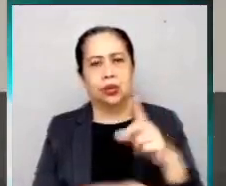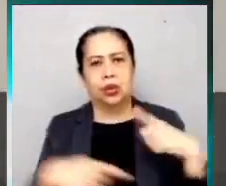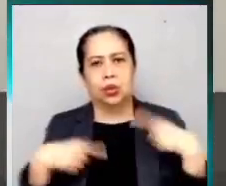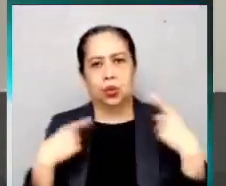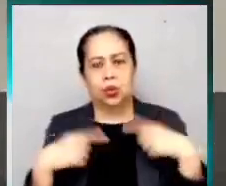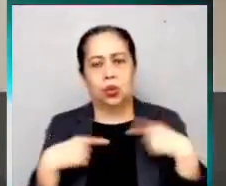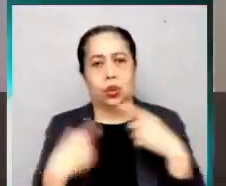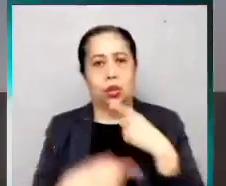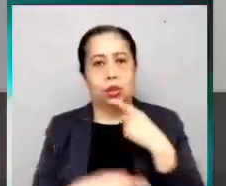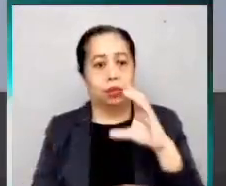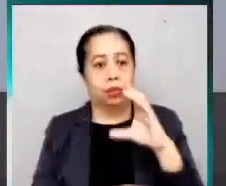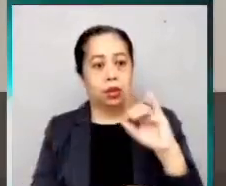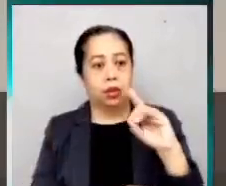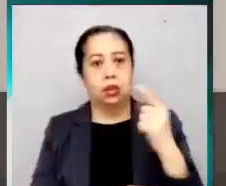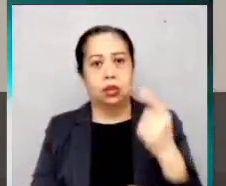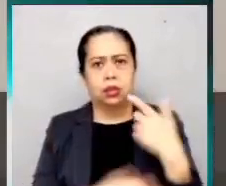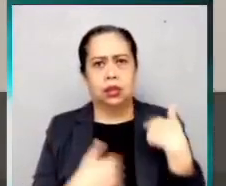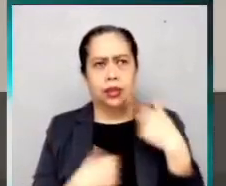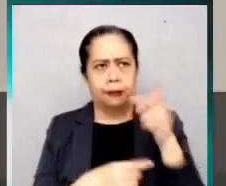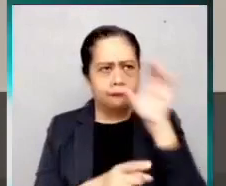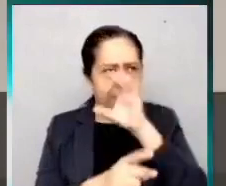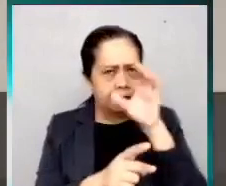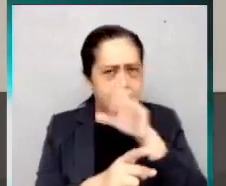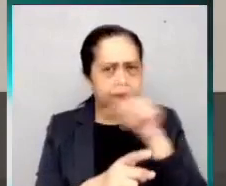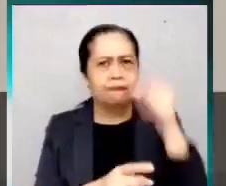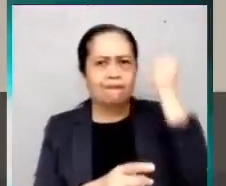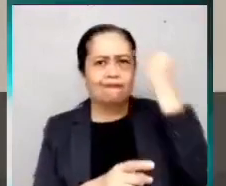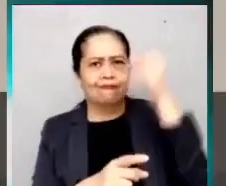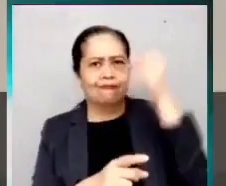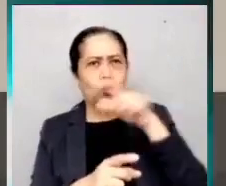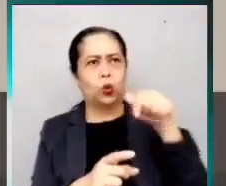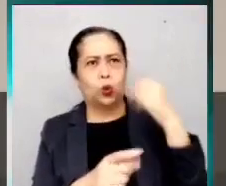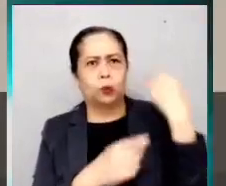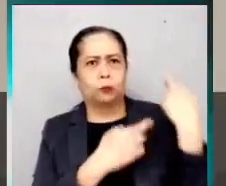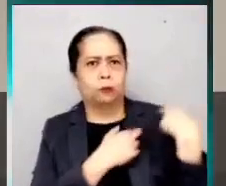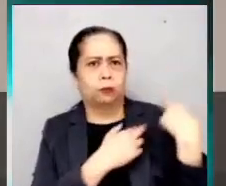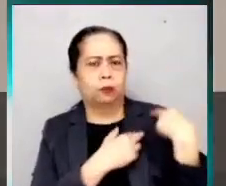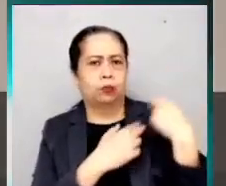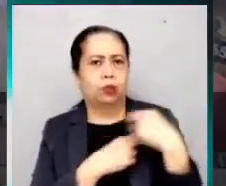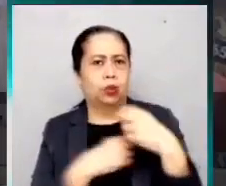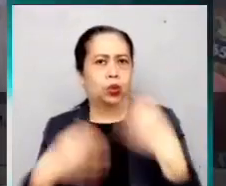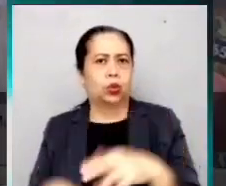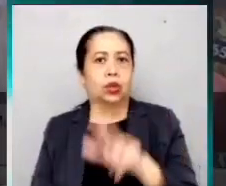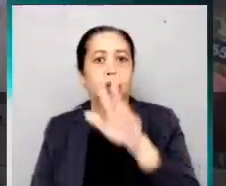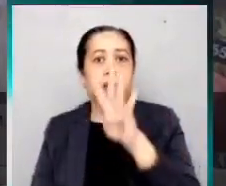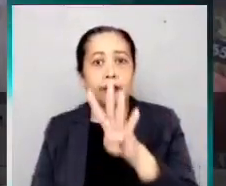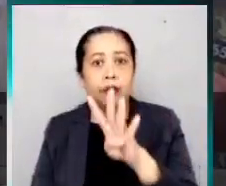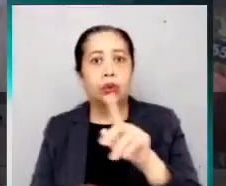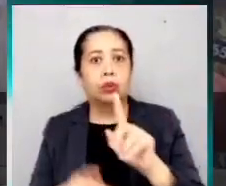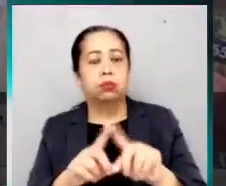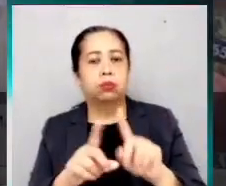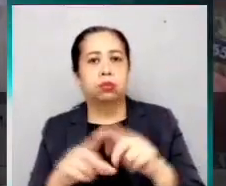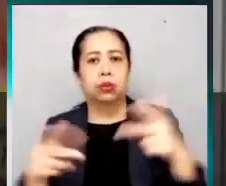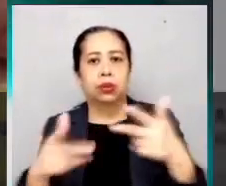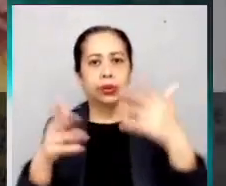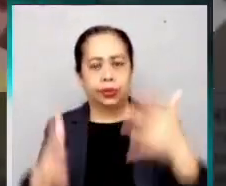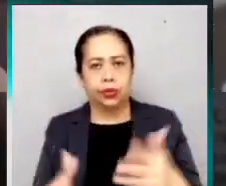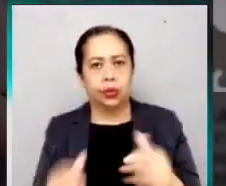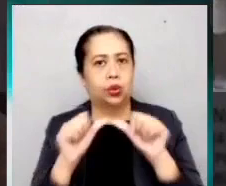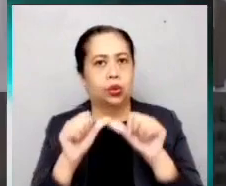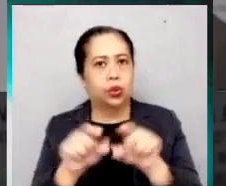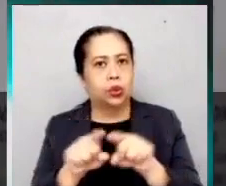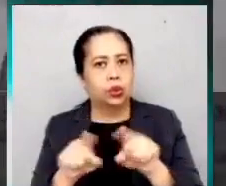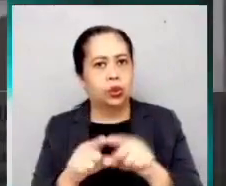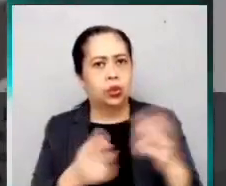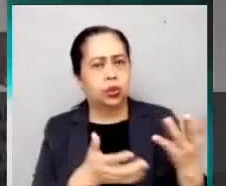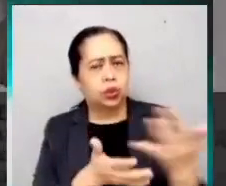CIDG, may tinutumbok na silang mastermind sa likod ng pagkawala ng 34 na sabungero. Patuloy rin daw ang pangongolekta nila